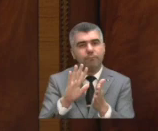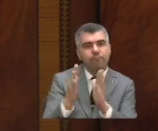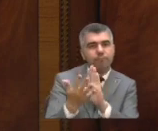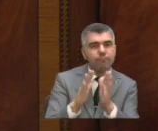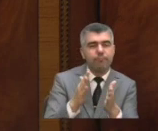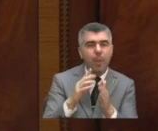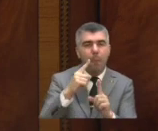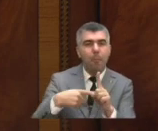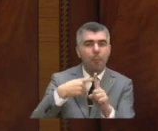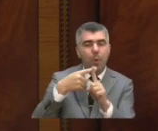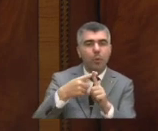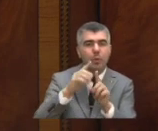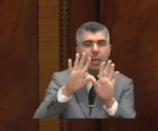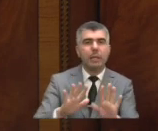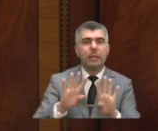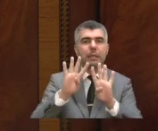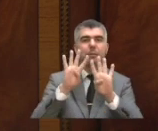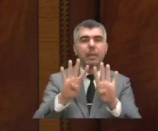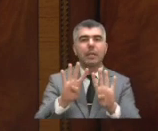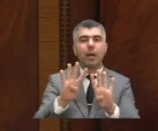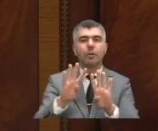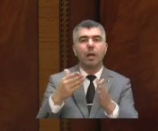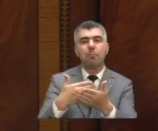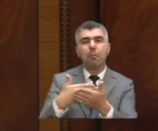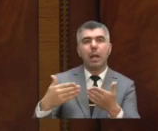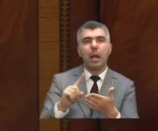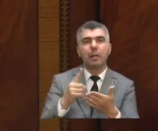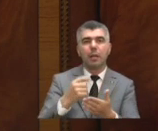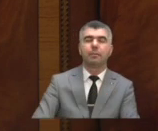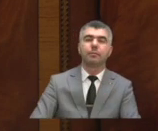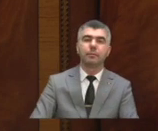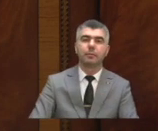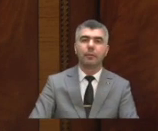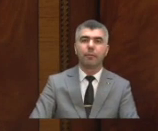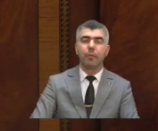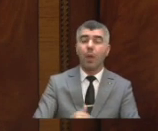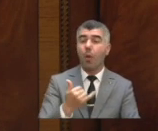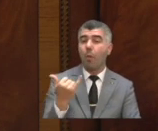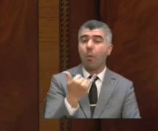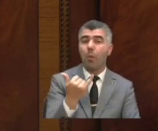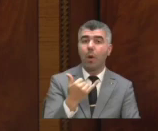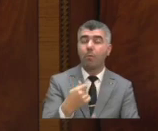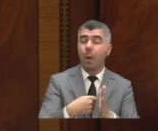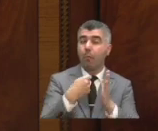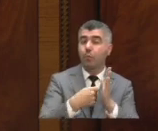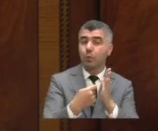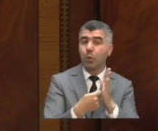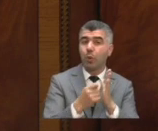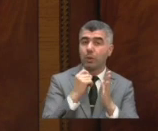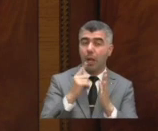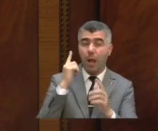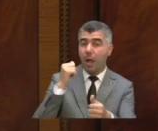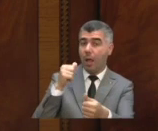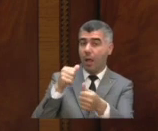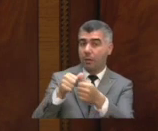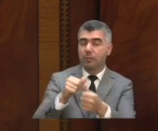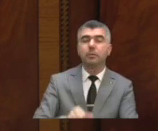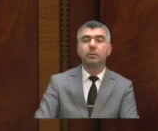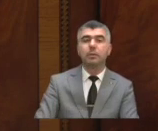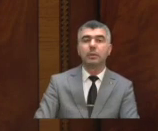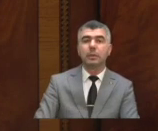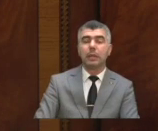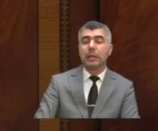يفوق 18 مليار درهم اهم المشاريع اللي في هذا البرنامج نذكر بها هي